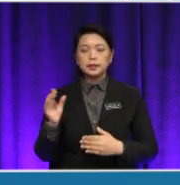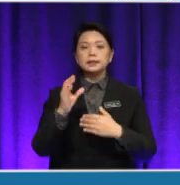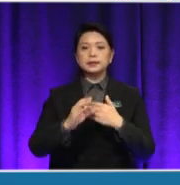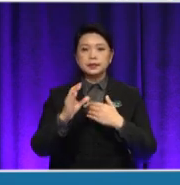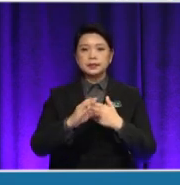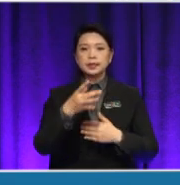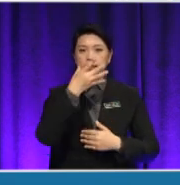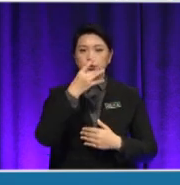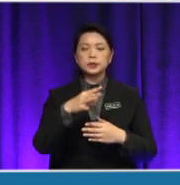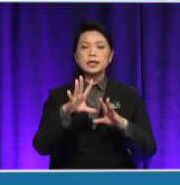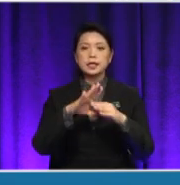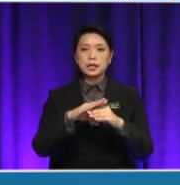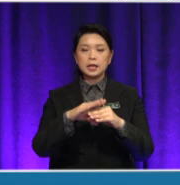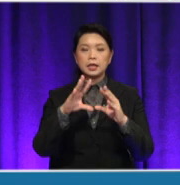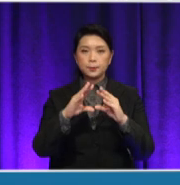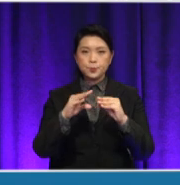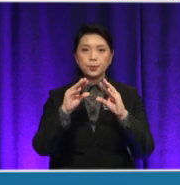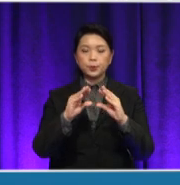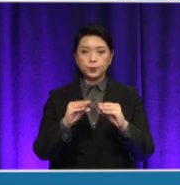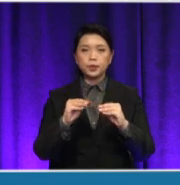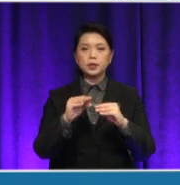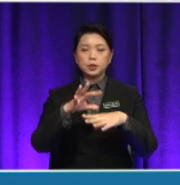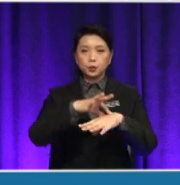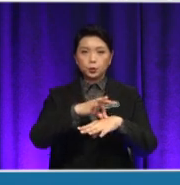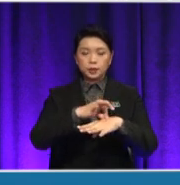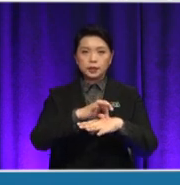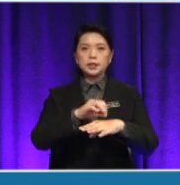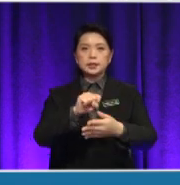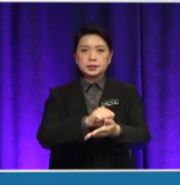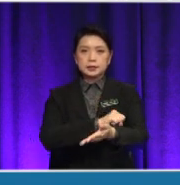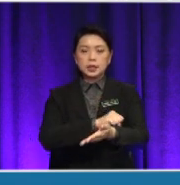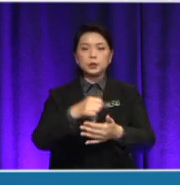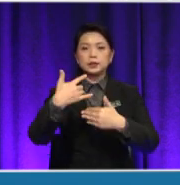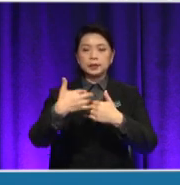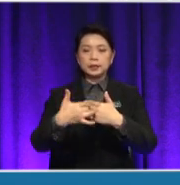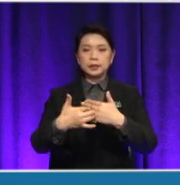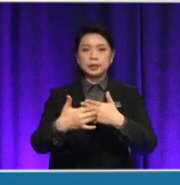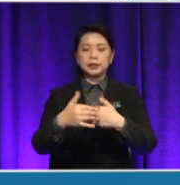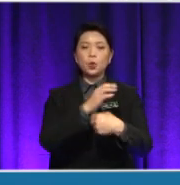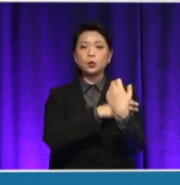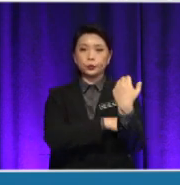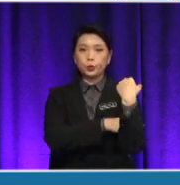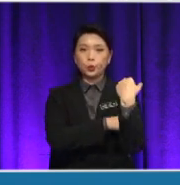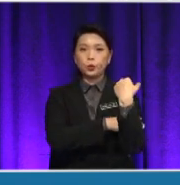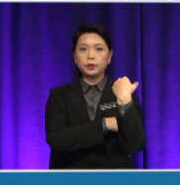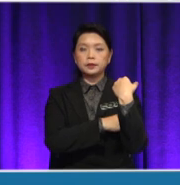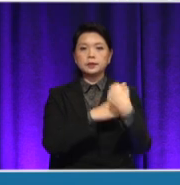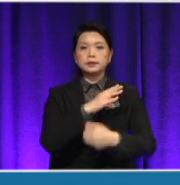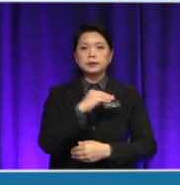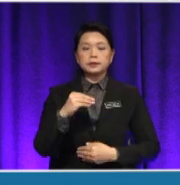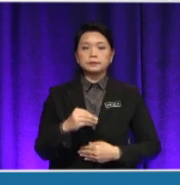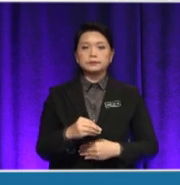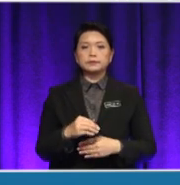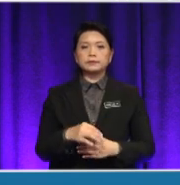merangkumi kulit, saru darah, saraf, otot, tendon, ligamen, kelenjar dan lapisan yang